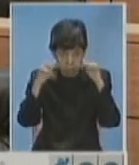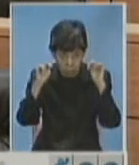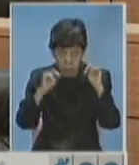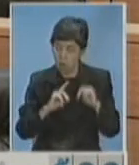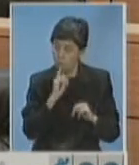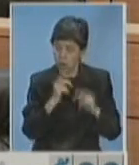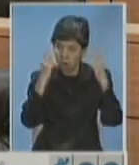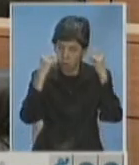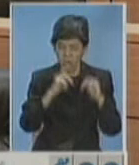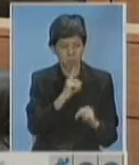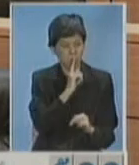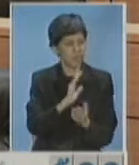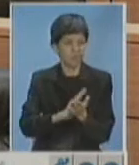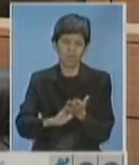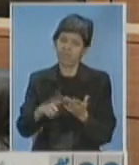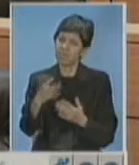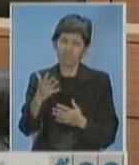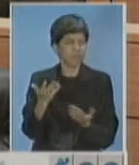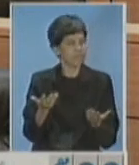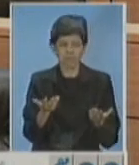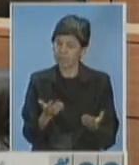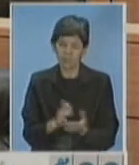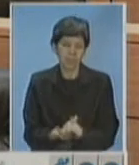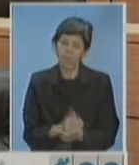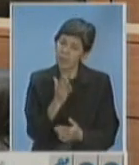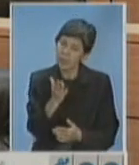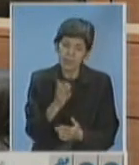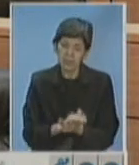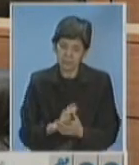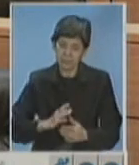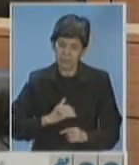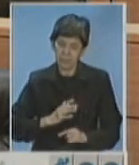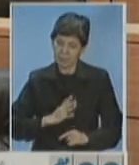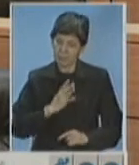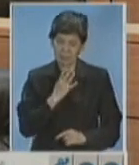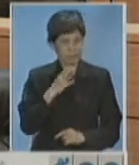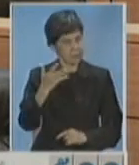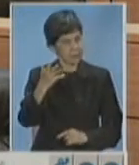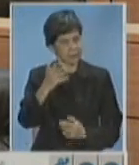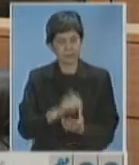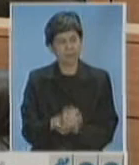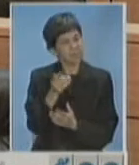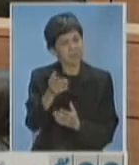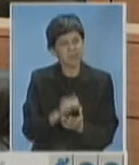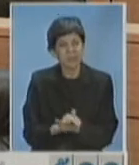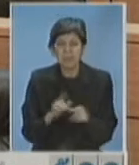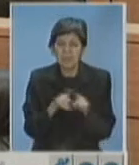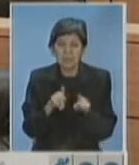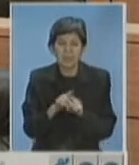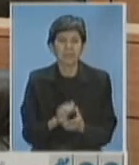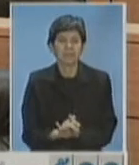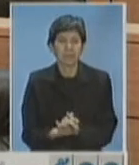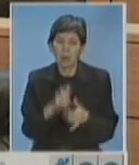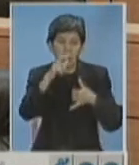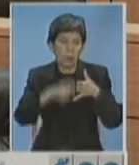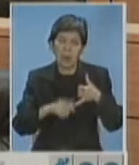ะพูดจาไม่สุภาพตลอดเวลานะคะท่านไม่ใช่สุภาพบุรุษเลยค่ะท่านเป็นได้แค่เพียงบุ